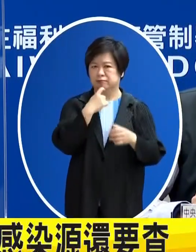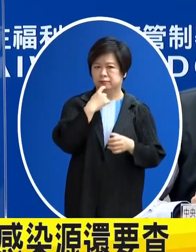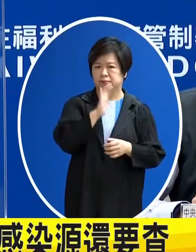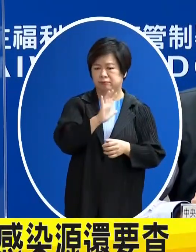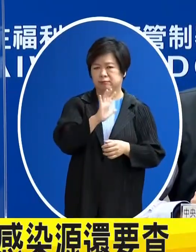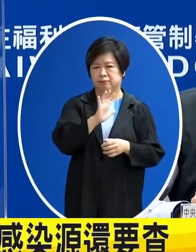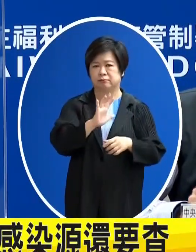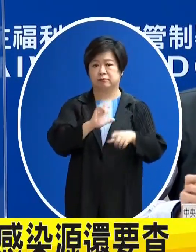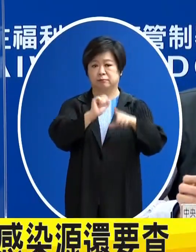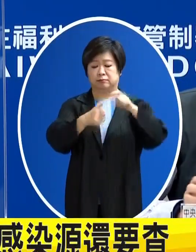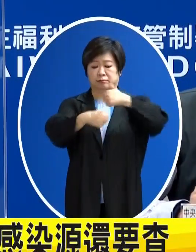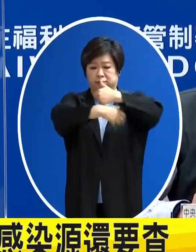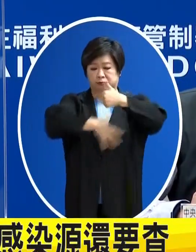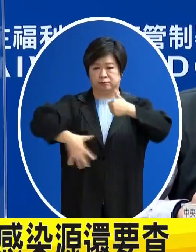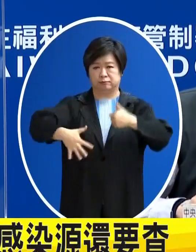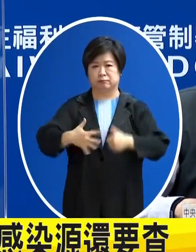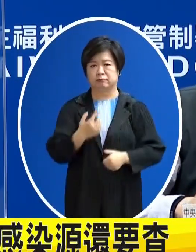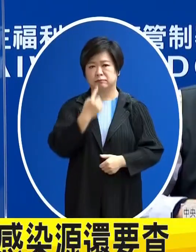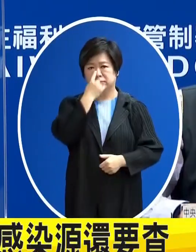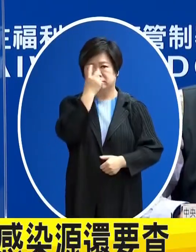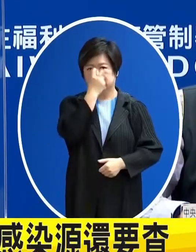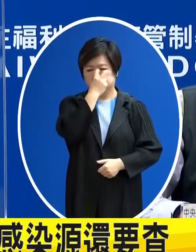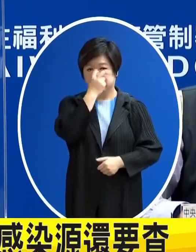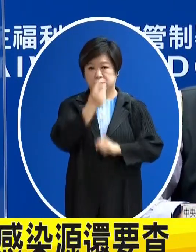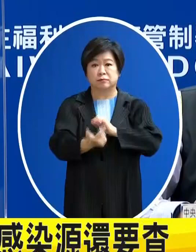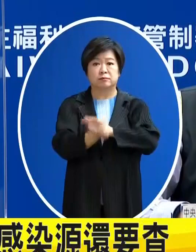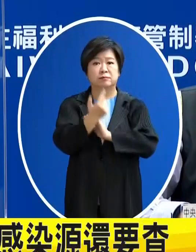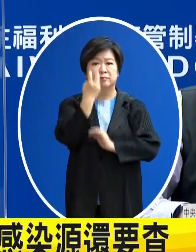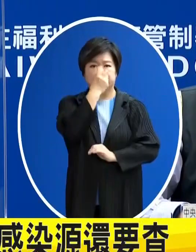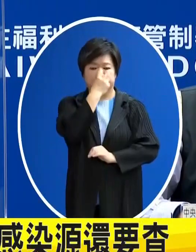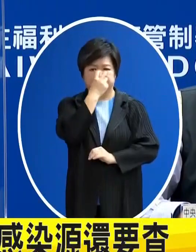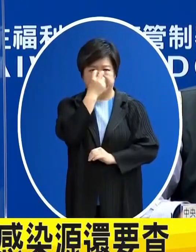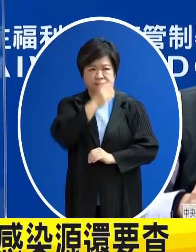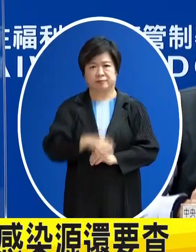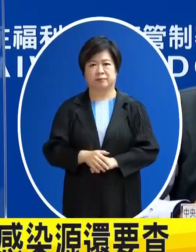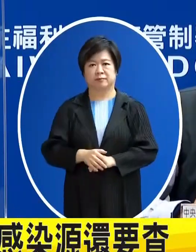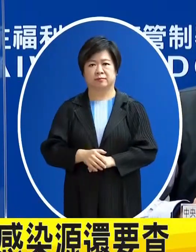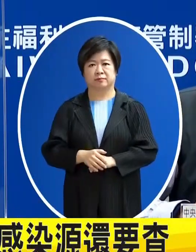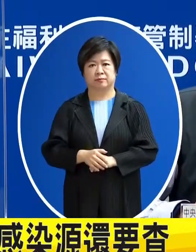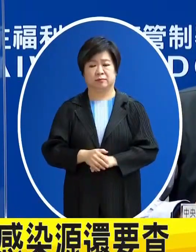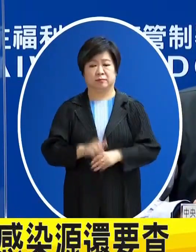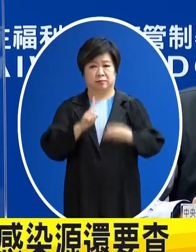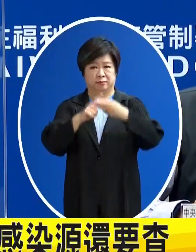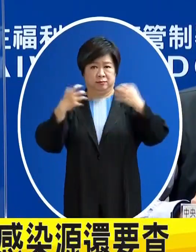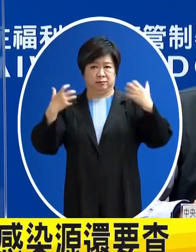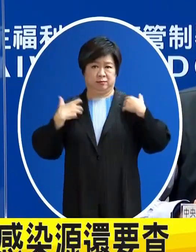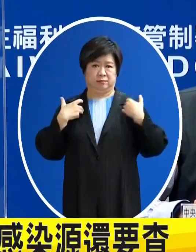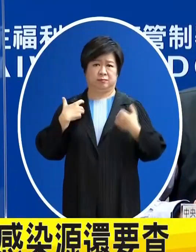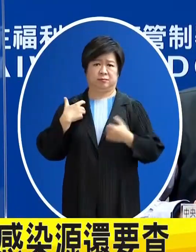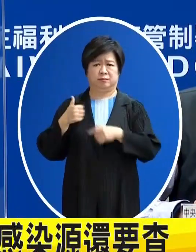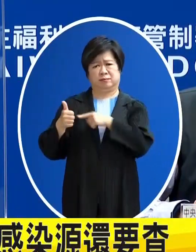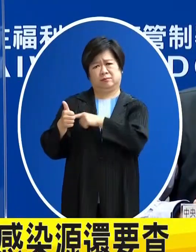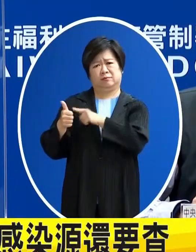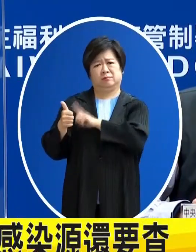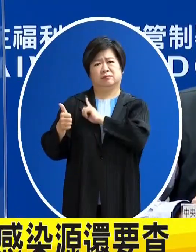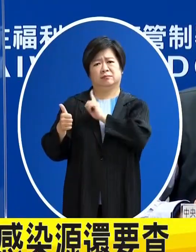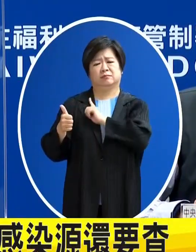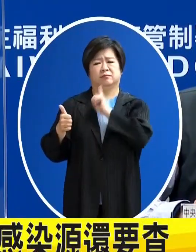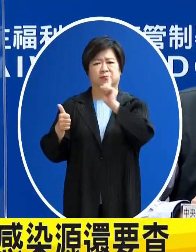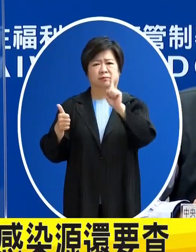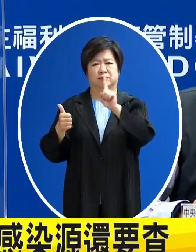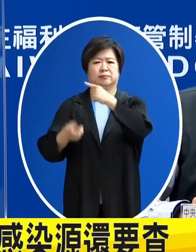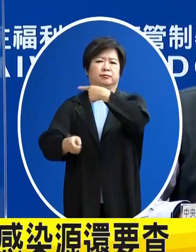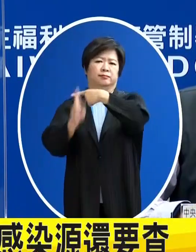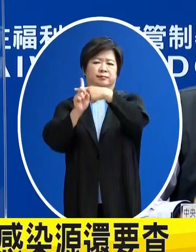工的快筛，那就这员工做了快筛之后，那只有这位主管，哦本身哈、哦、有